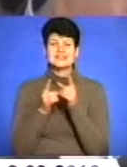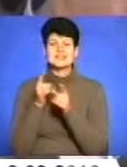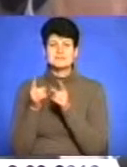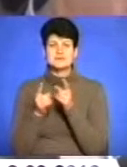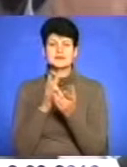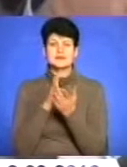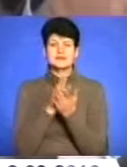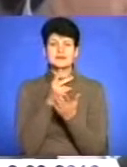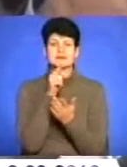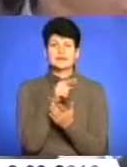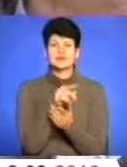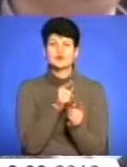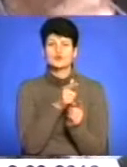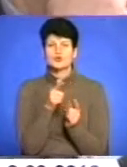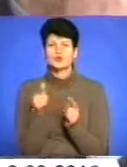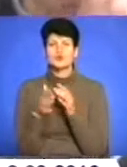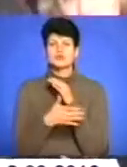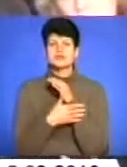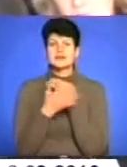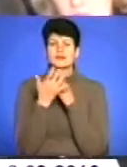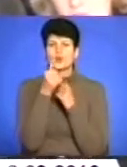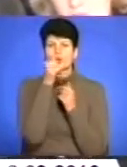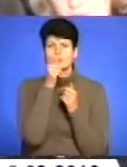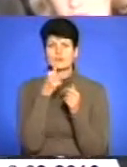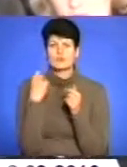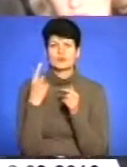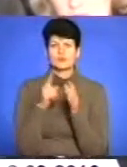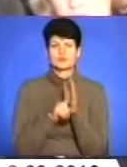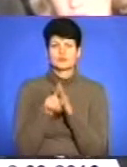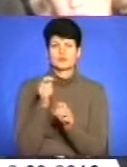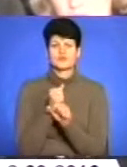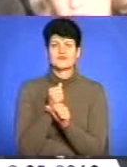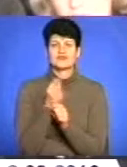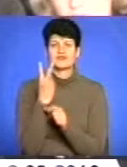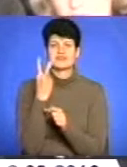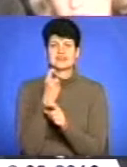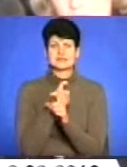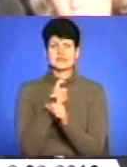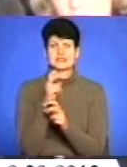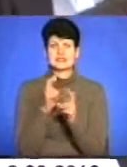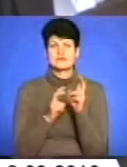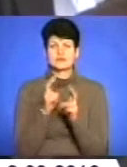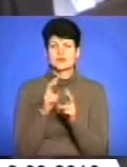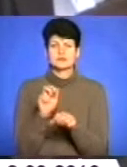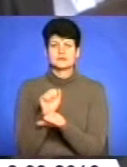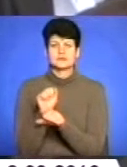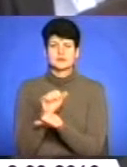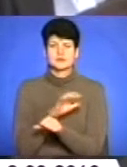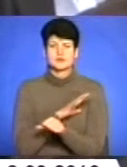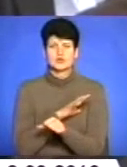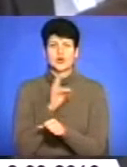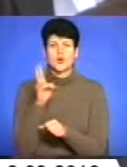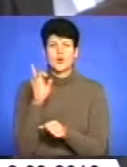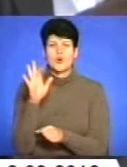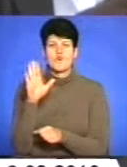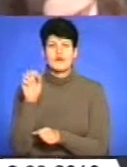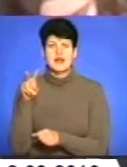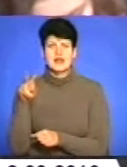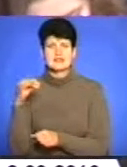що протягом останніх кількох місяців в області запрацювало два спиртзаводи, котрі простоювали роками – Ковалівський і